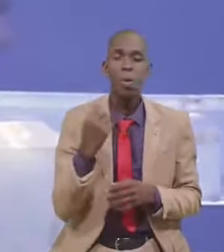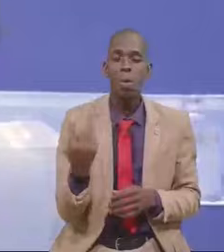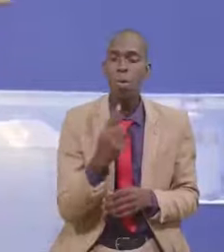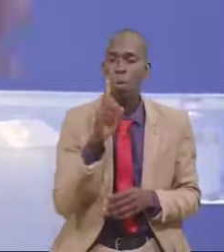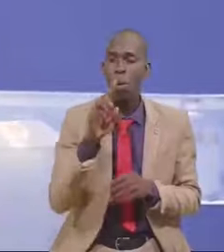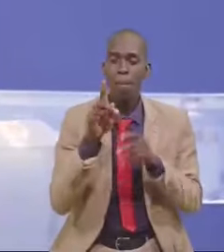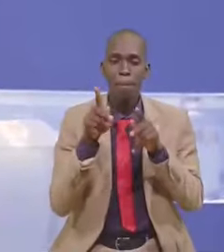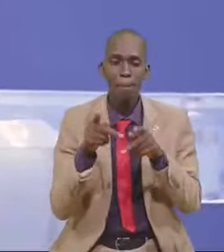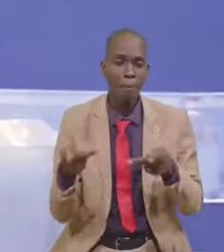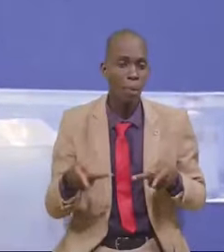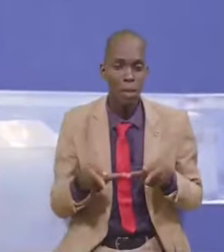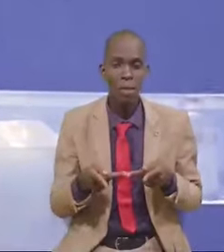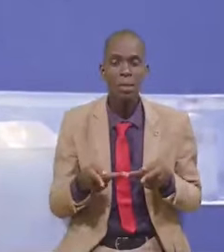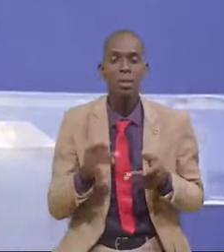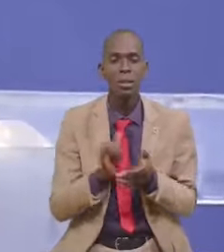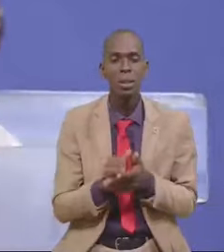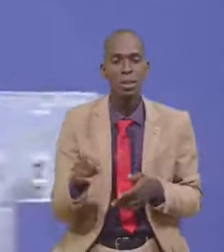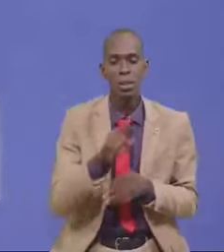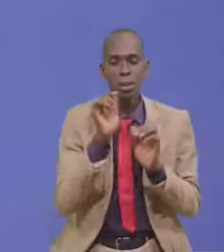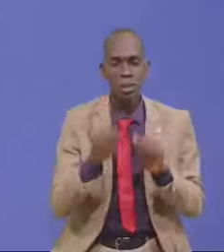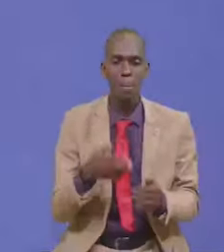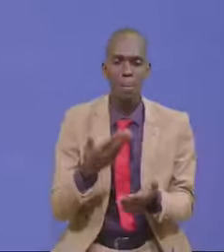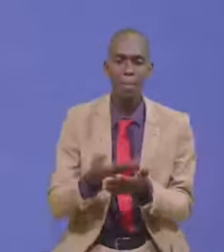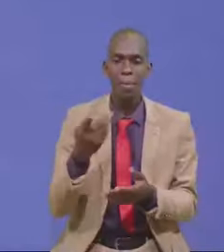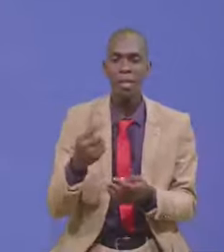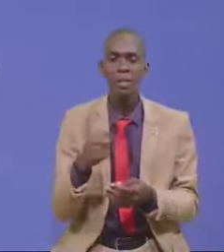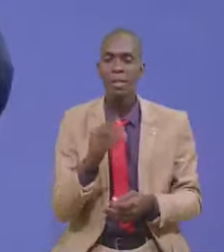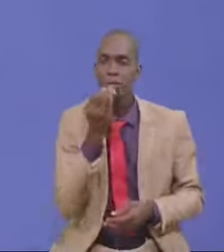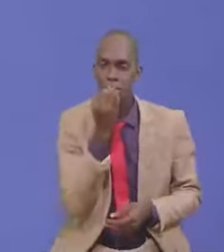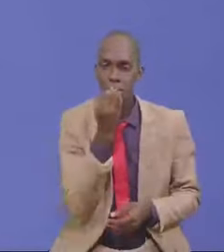où il pouvait acheter la nourriture.